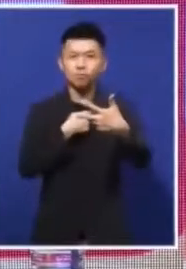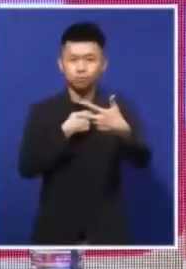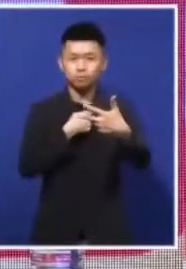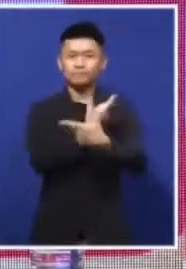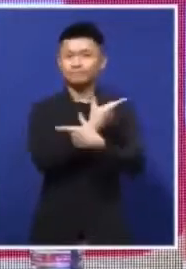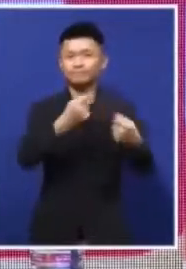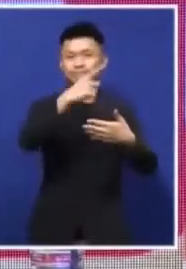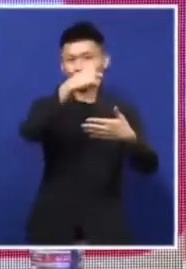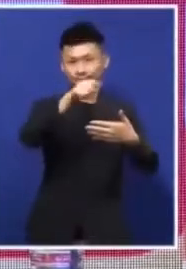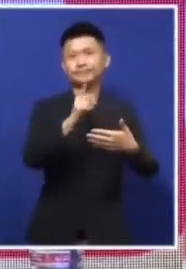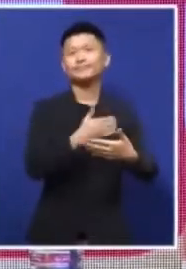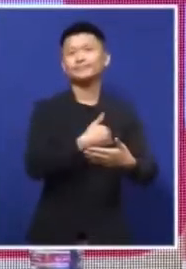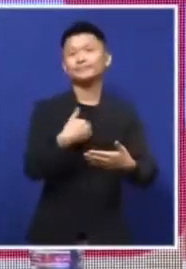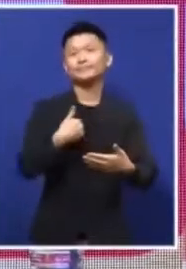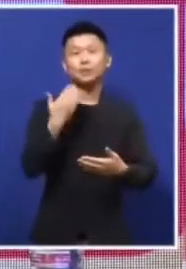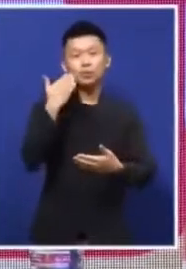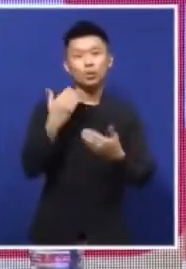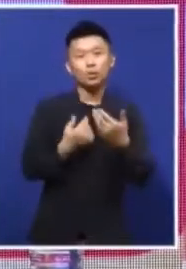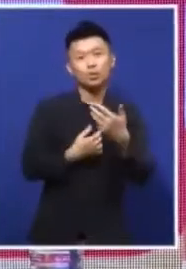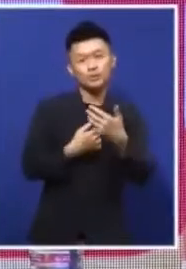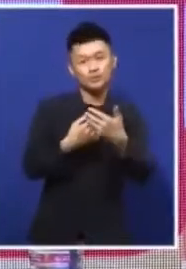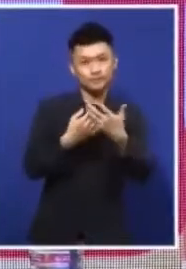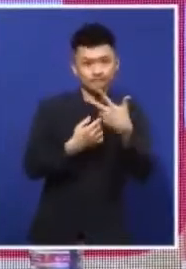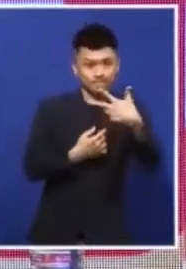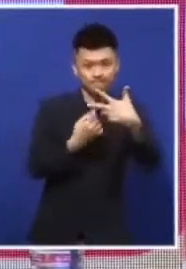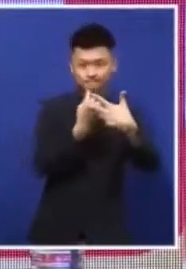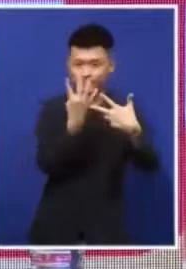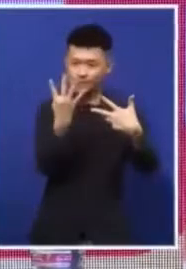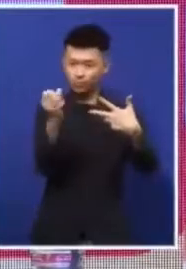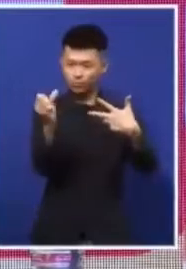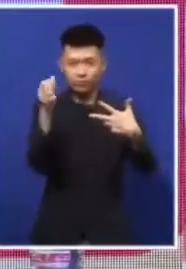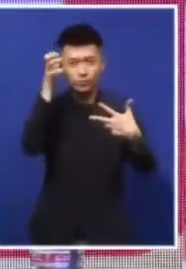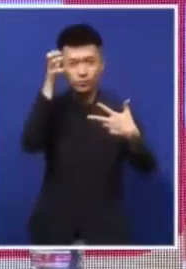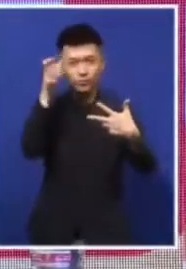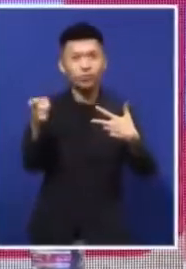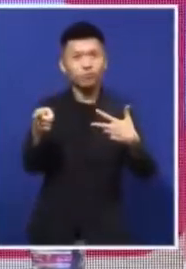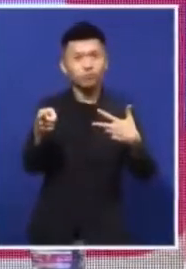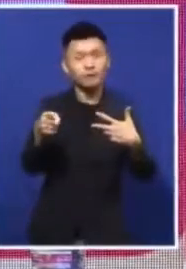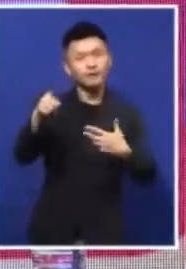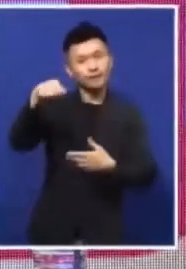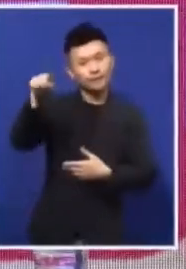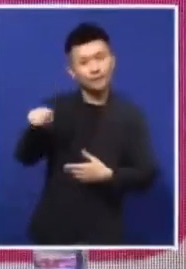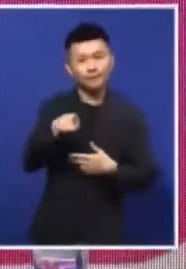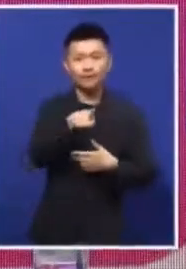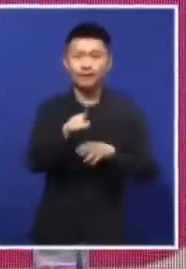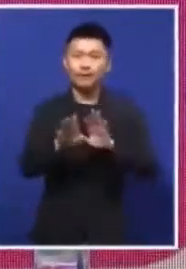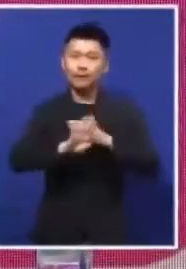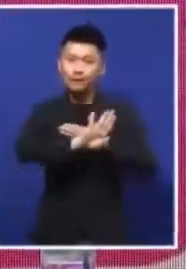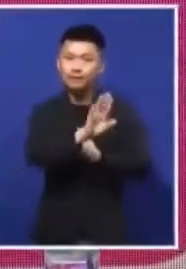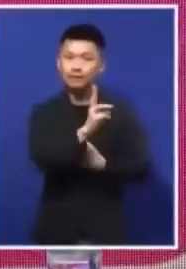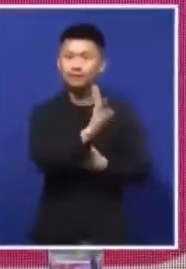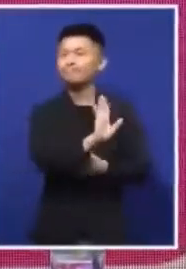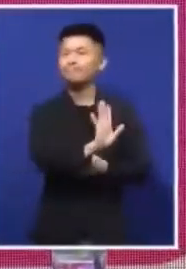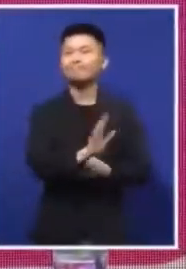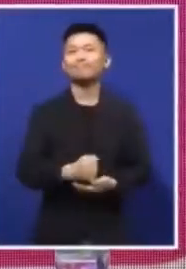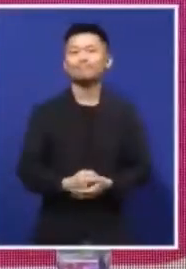这7种里面你有4-5种比较想要，那都勾那些你中的几率稍微高一点。